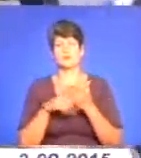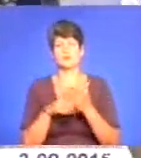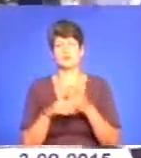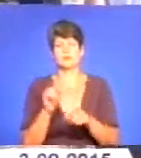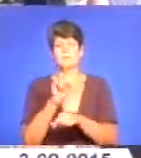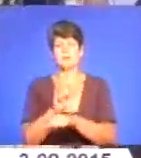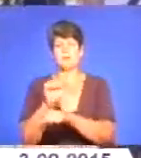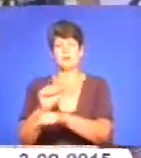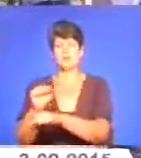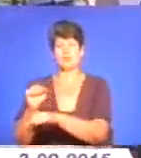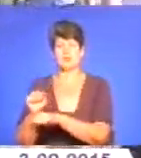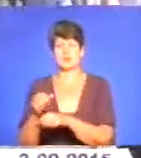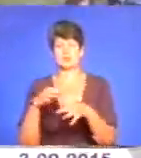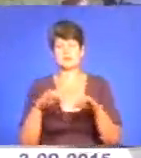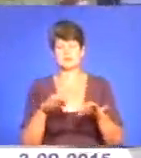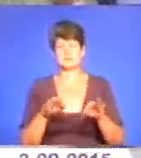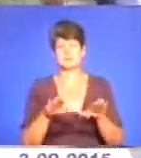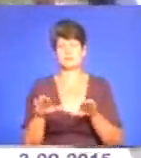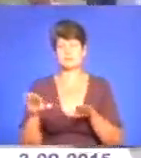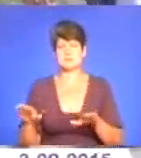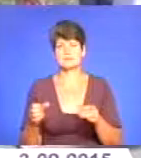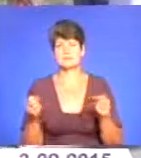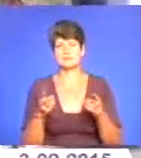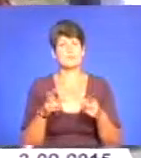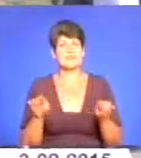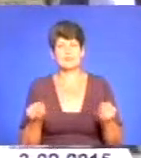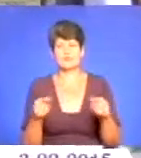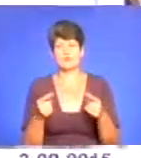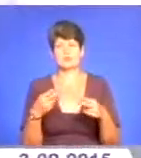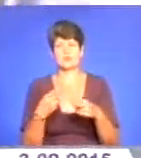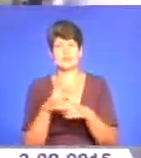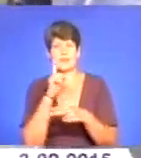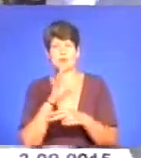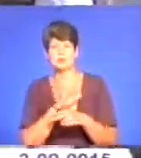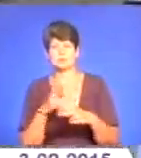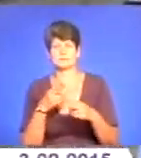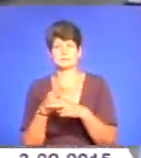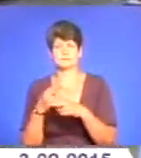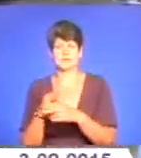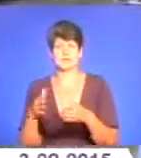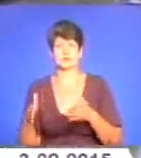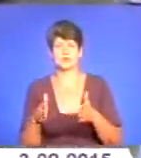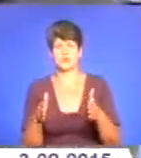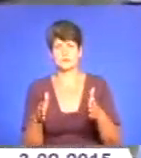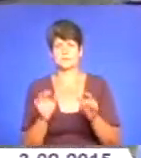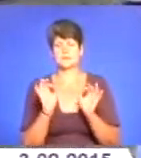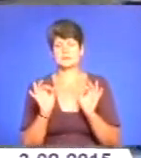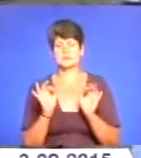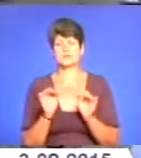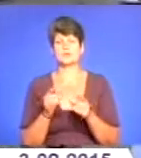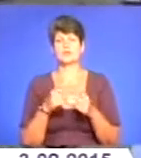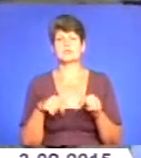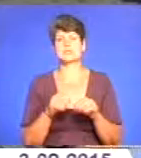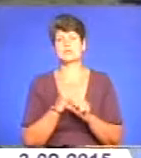паркувати транспорт у відведених для цього місцях, аби не створювати незручностей та заторів на дорозі. Для належної організації роботи,